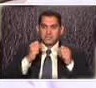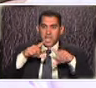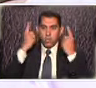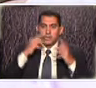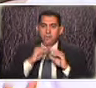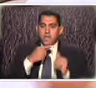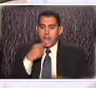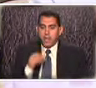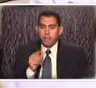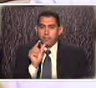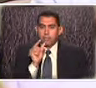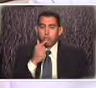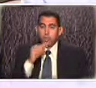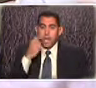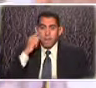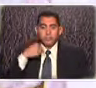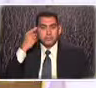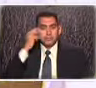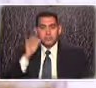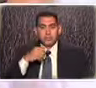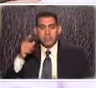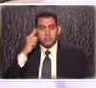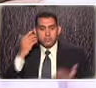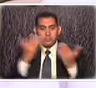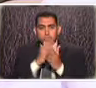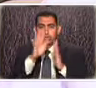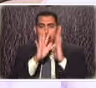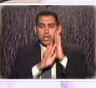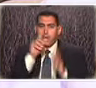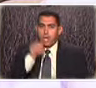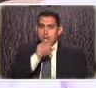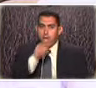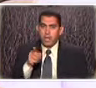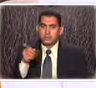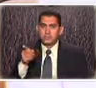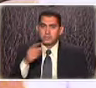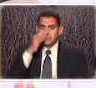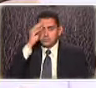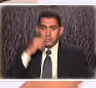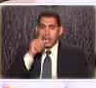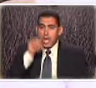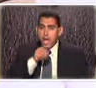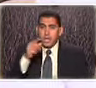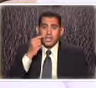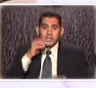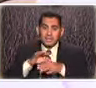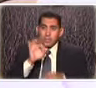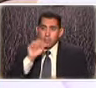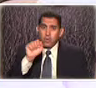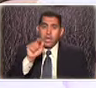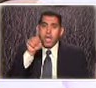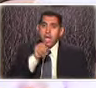ايمانيه يعني قبل ان نقول ان هذا مخالف للشريعه وهو مخالف للشريعه هذا مخالف لكونه انسانا